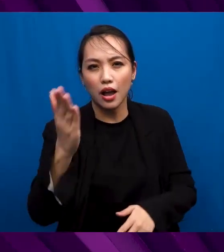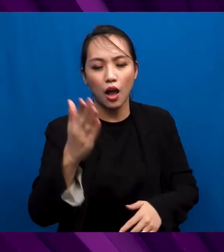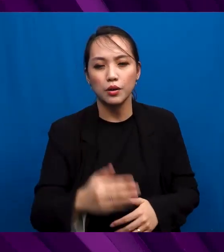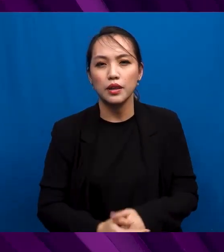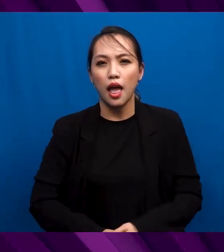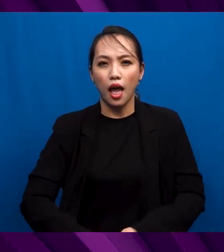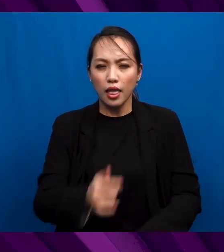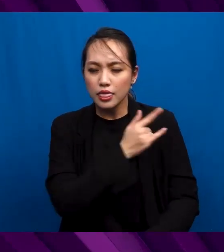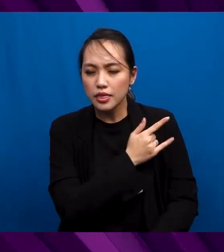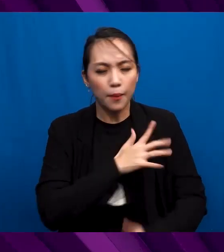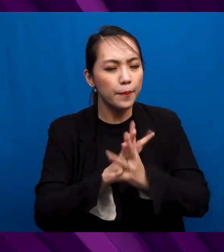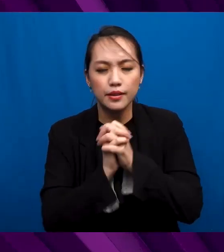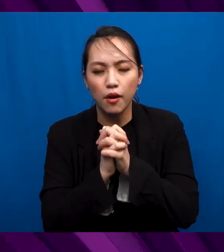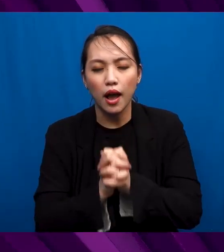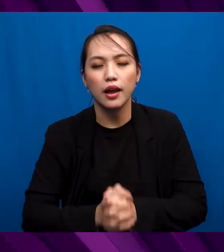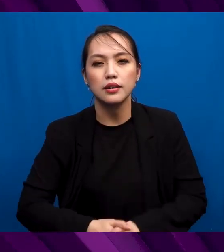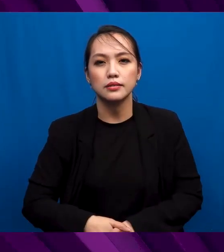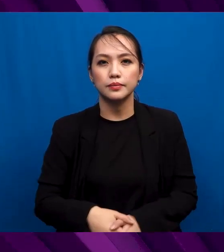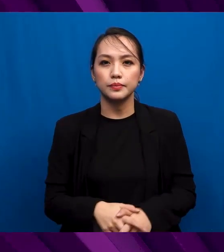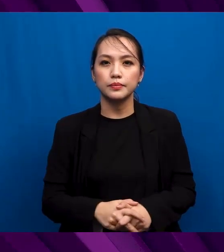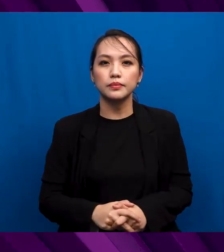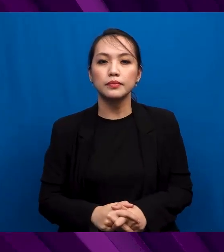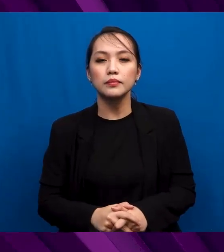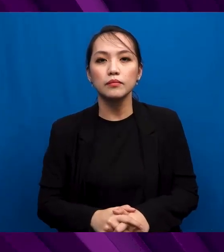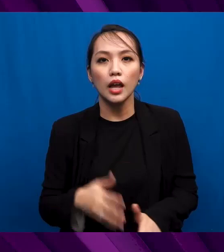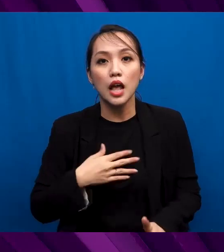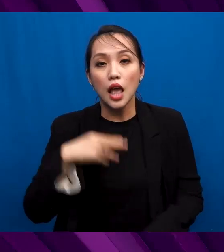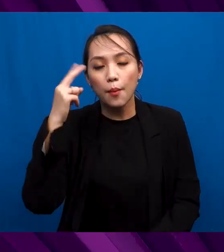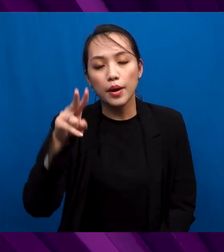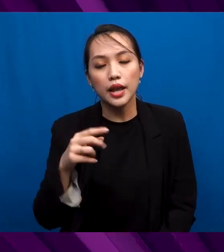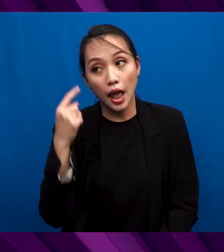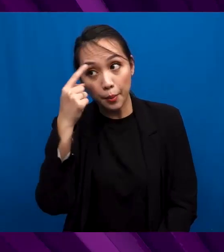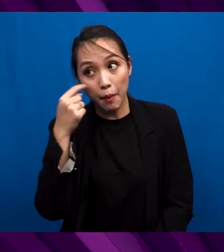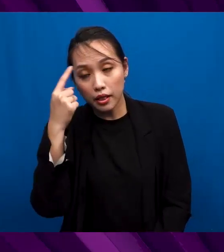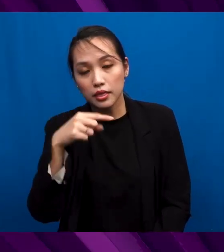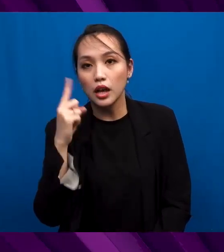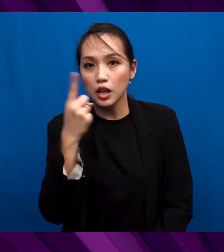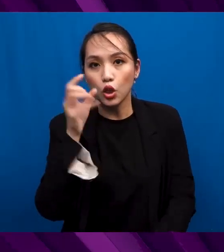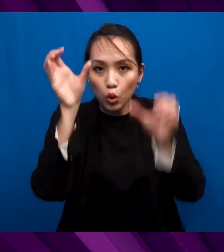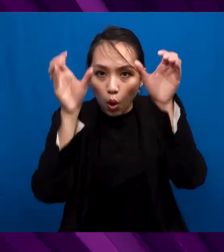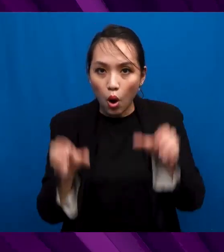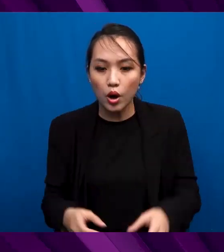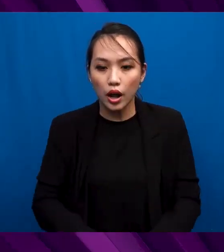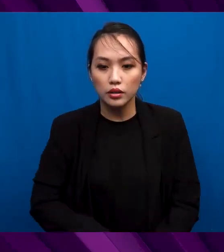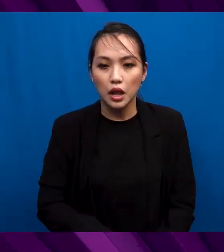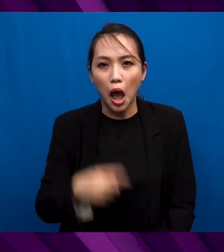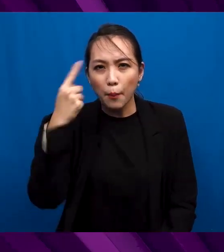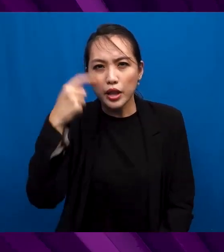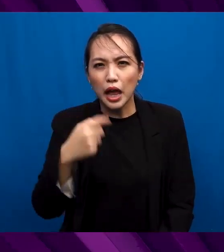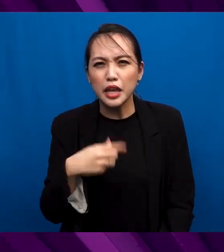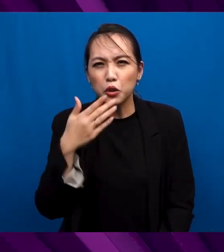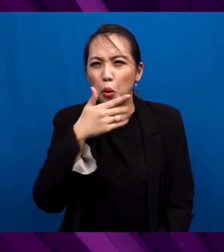di dalam nama Yesus Kristus. Haleluya. Saya melihat mata seseorang, satu matanya dua merah